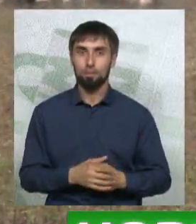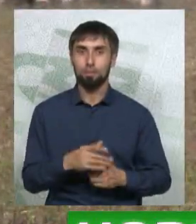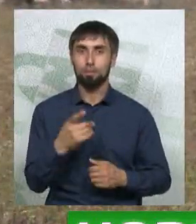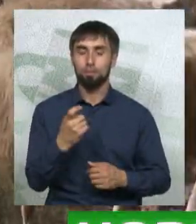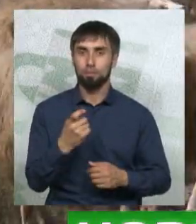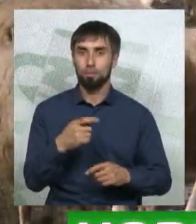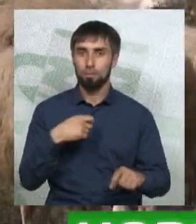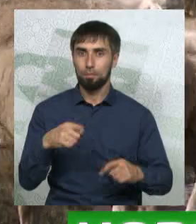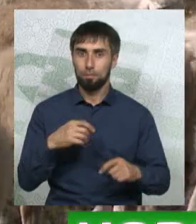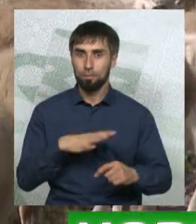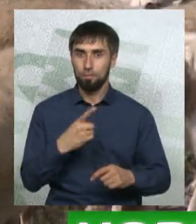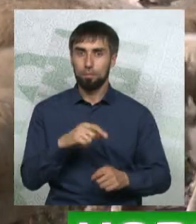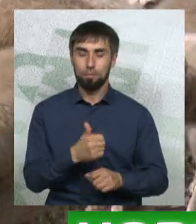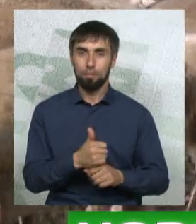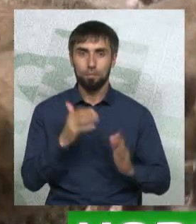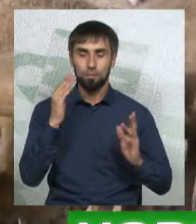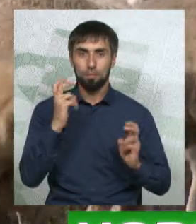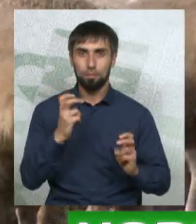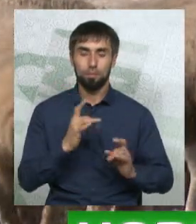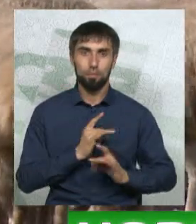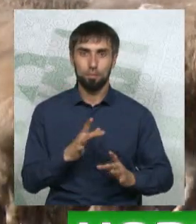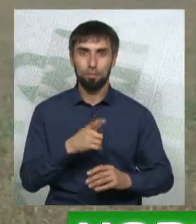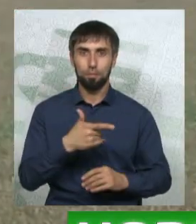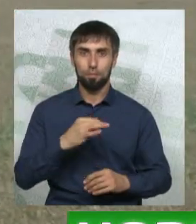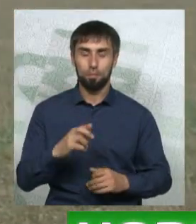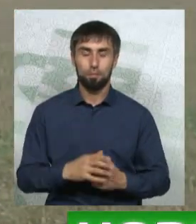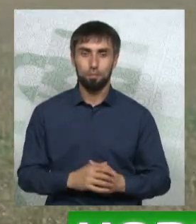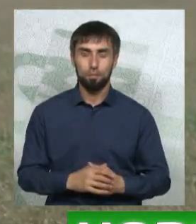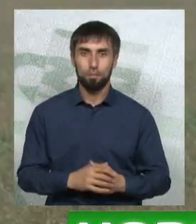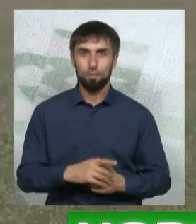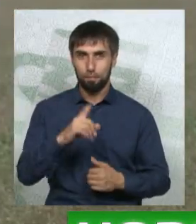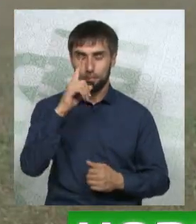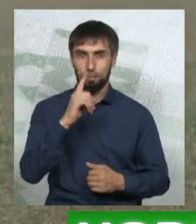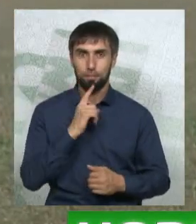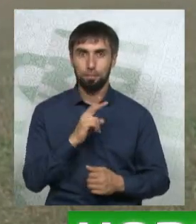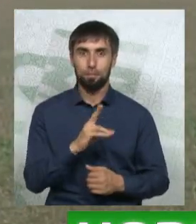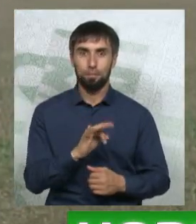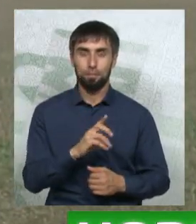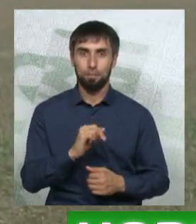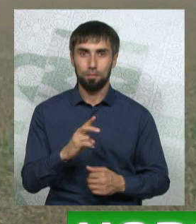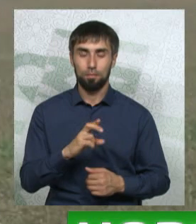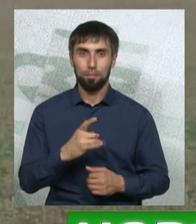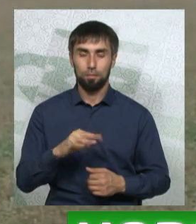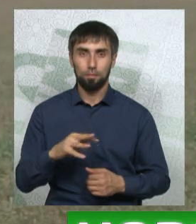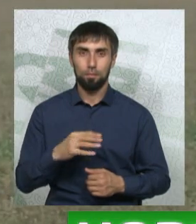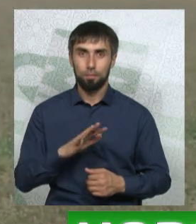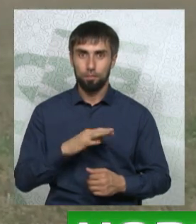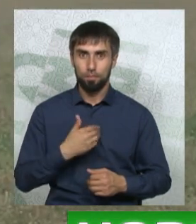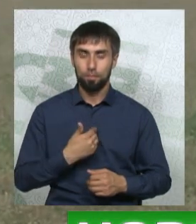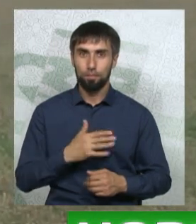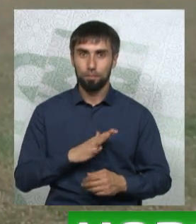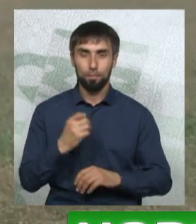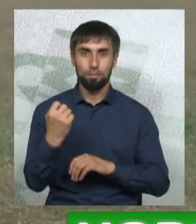животных реализовали в один из главных мусульманских праздников ГУРП. Месяц Курбан-Байрам нам поступила заявка